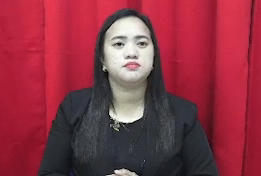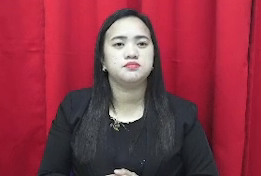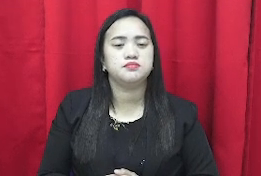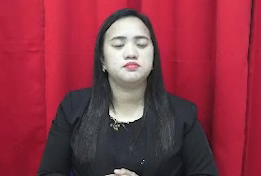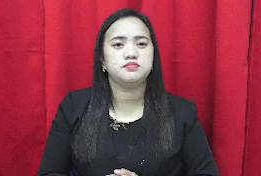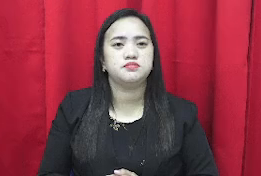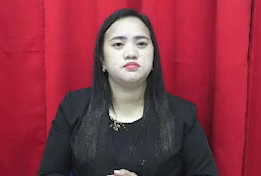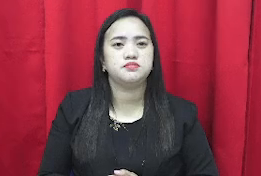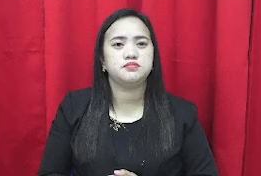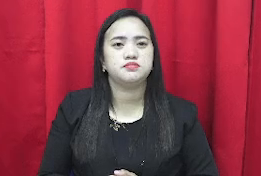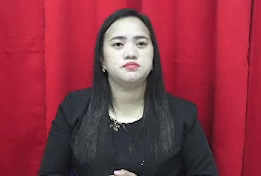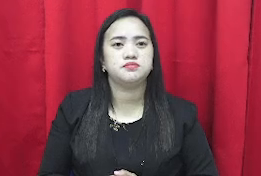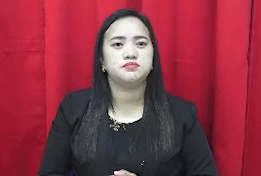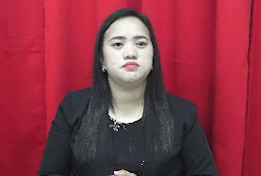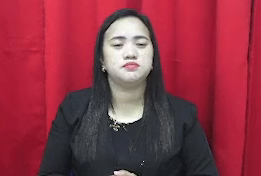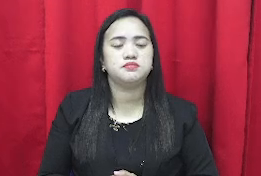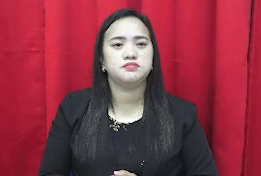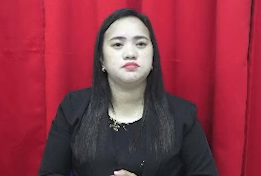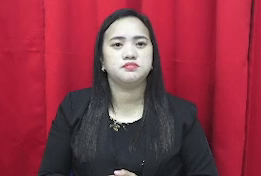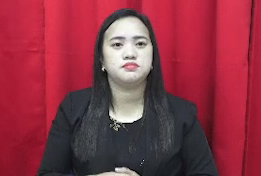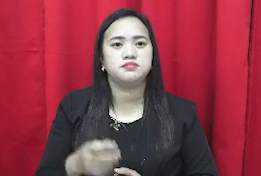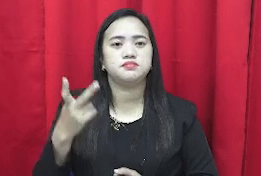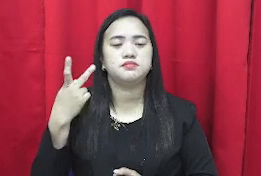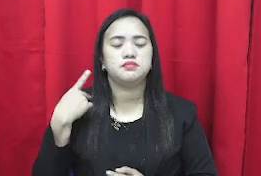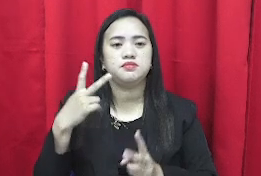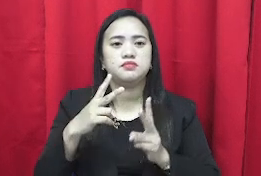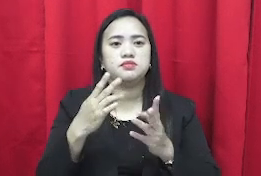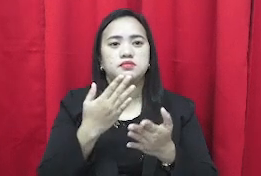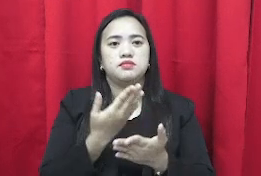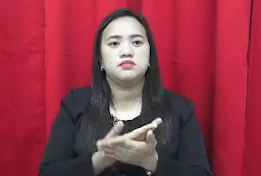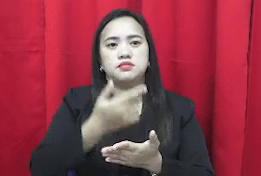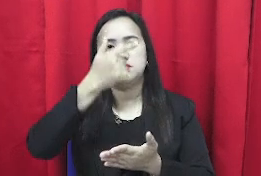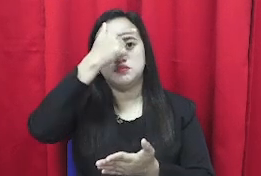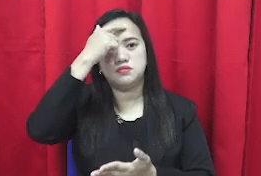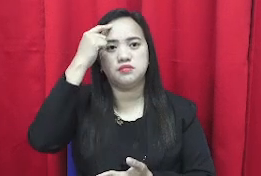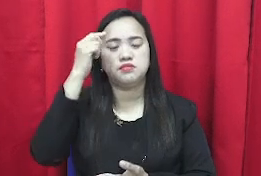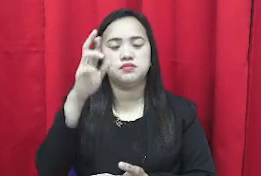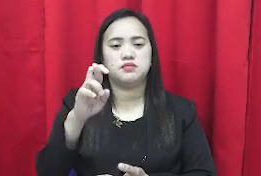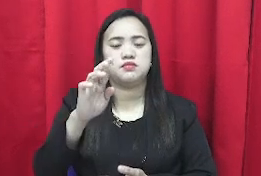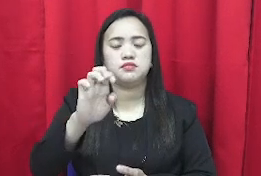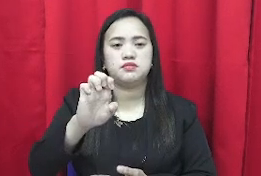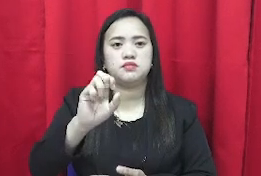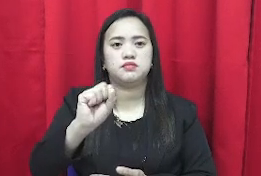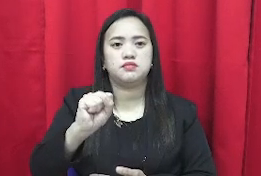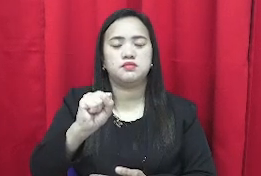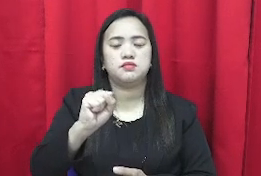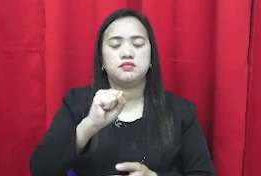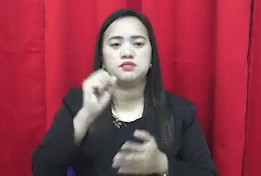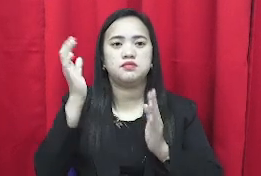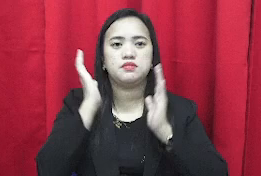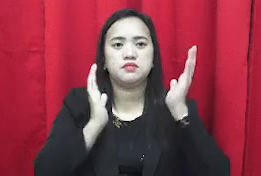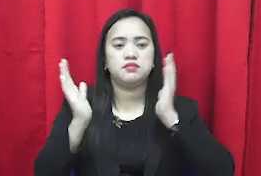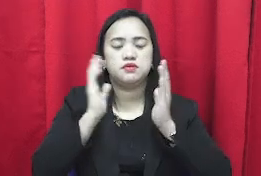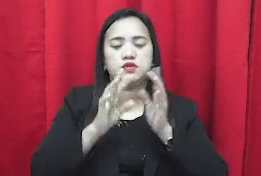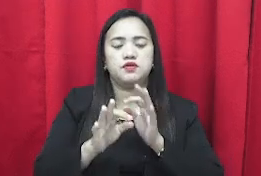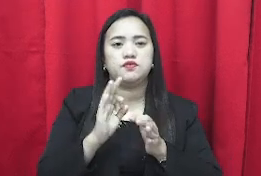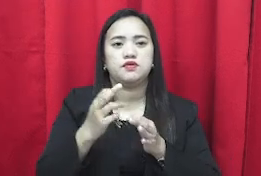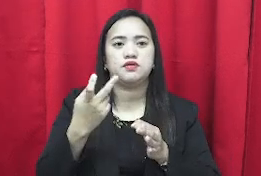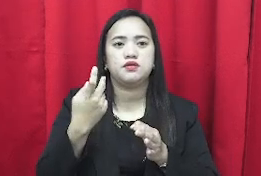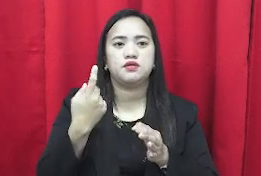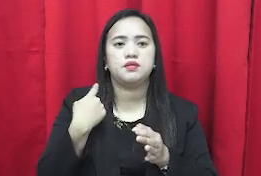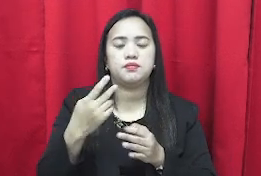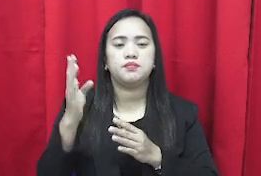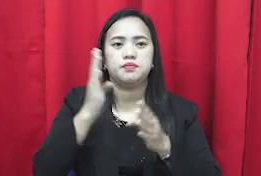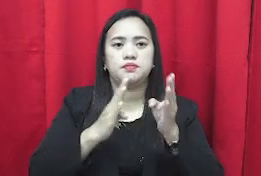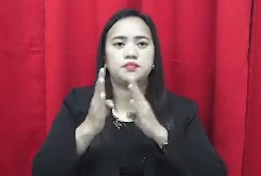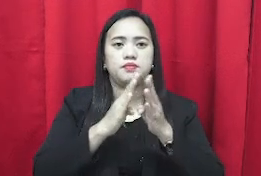a i-recall kami o ' ba kasi mga service kami pag nagkaroon ng problema ang ating bayan sa ayaw mo't